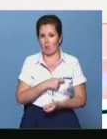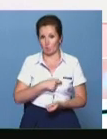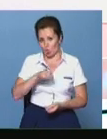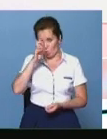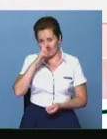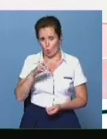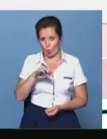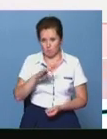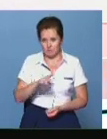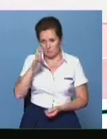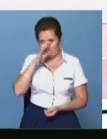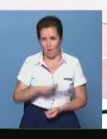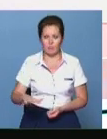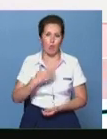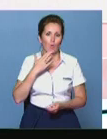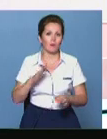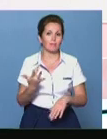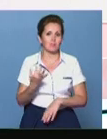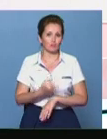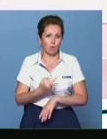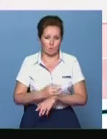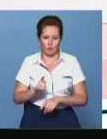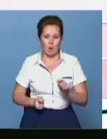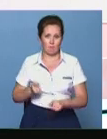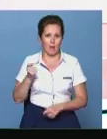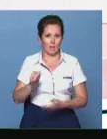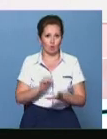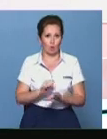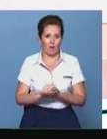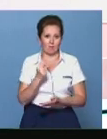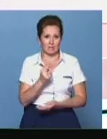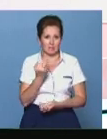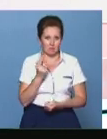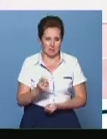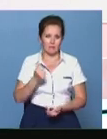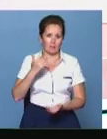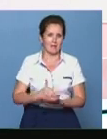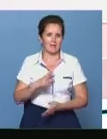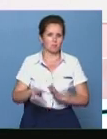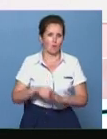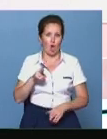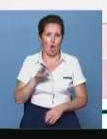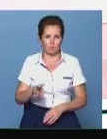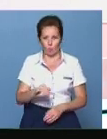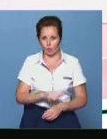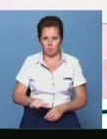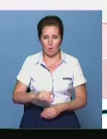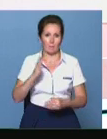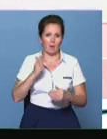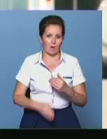остаются считанные часы, чтобы подать документы в ЦИК. Сегодня ровно в 6 вечера Центр избирком Удмуртии прекратит регистрацию